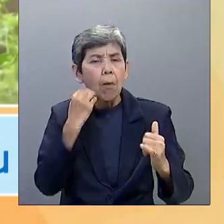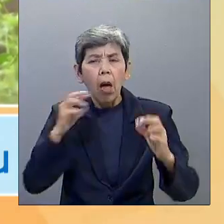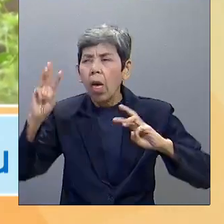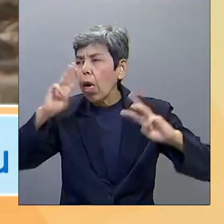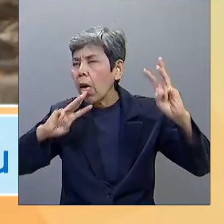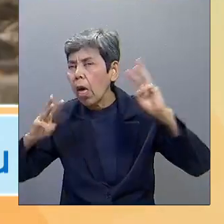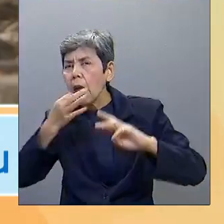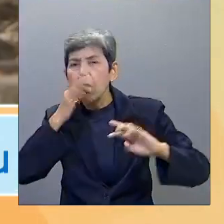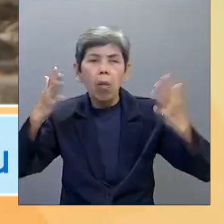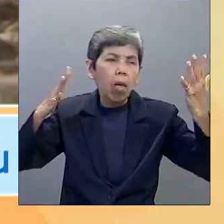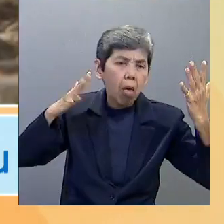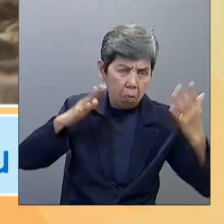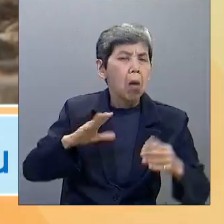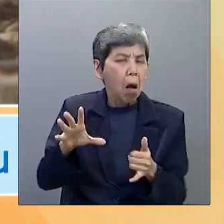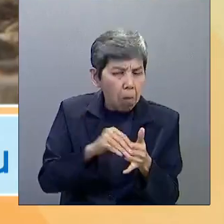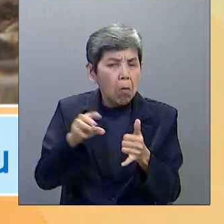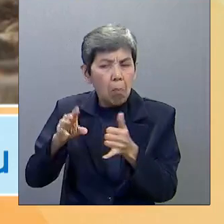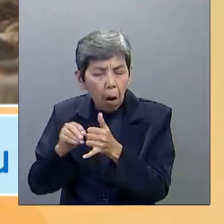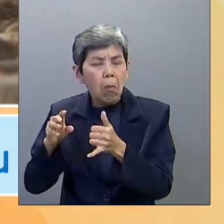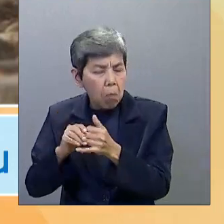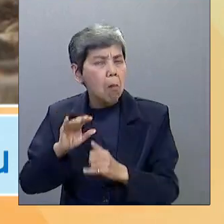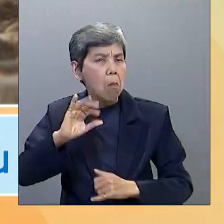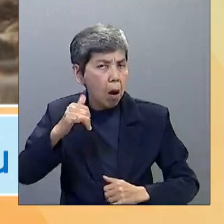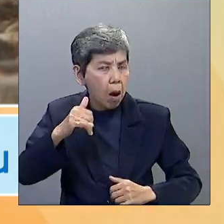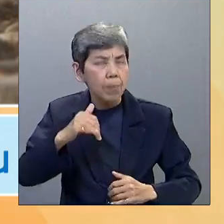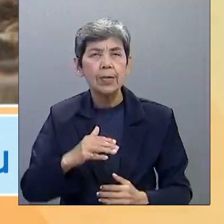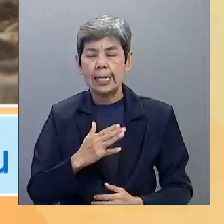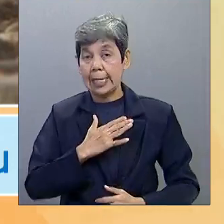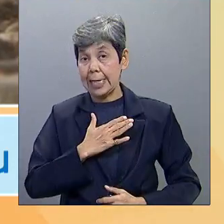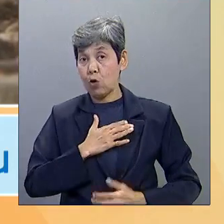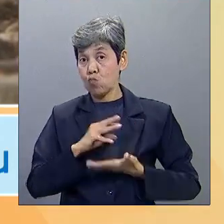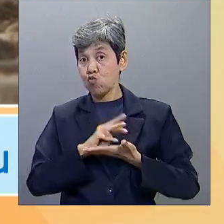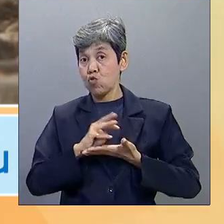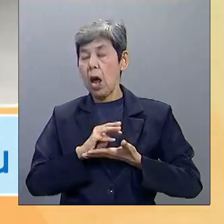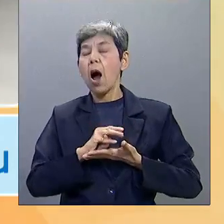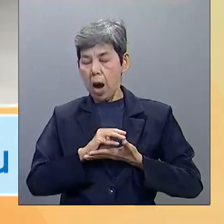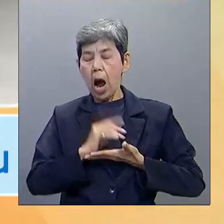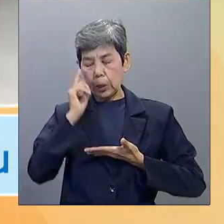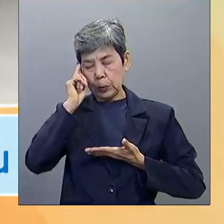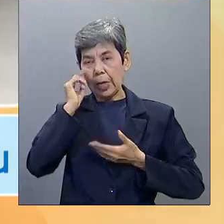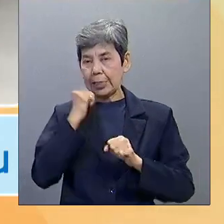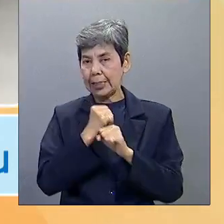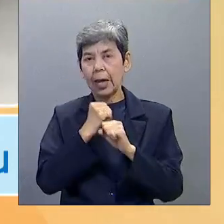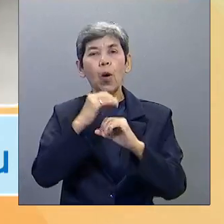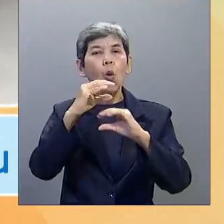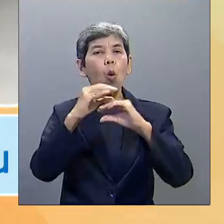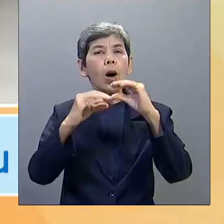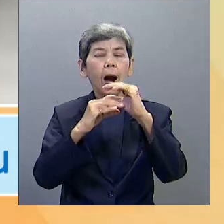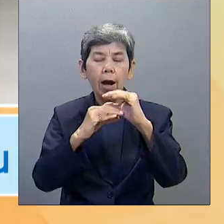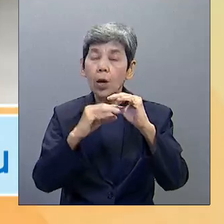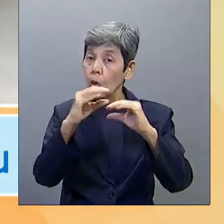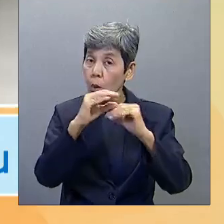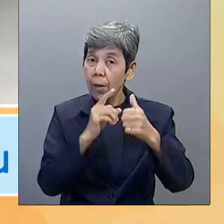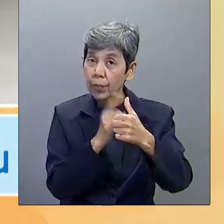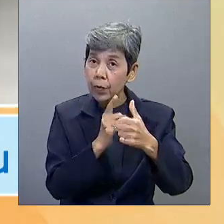ใกล้ตัวทุกคนมีโอกาสเสี่ยงที่จะเป็นได ้ ค่ะก็เลยตระหนักถึงเรื่องสิทธิ์ก็จะเกิดโครงการต่างๆขึ้นมาไม่ว่าจะเป็น